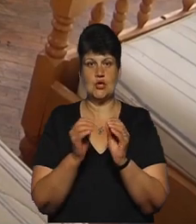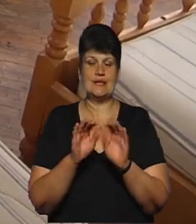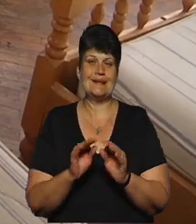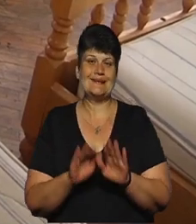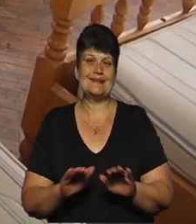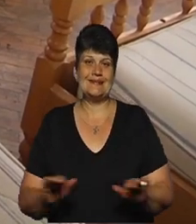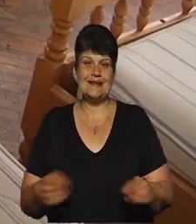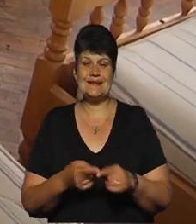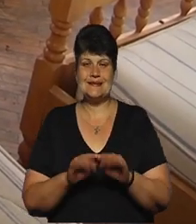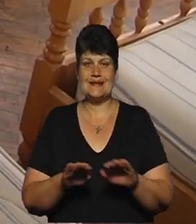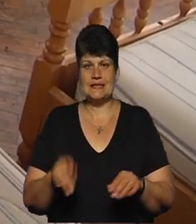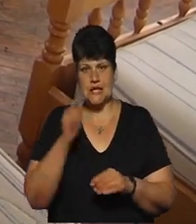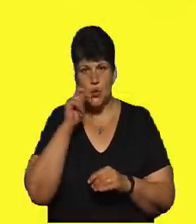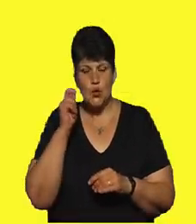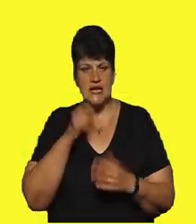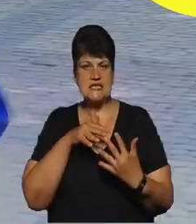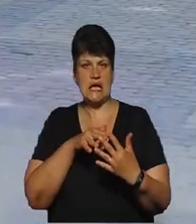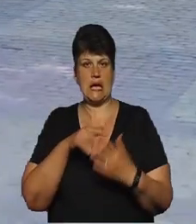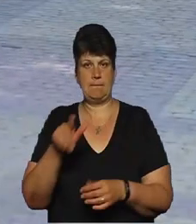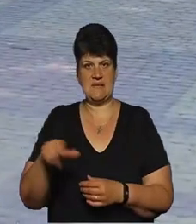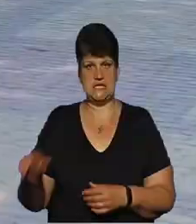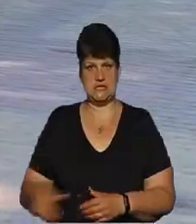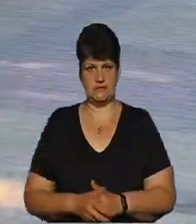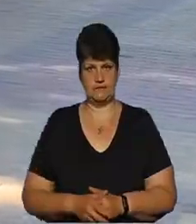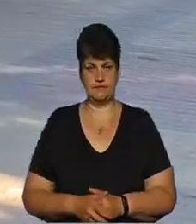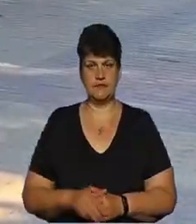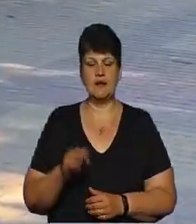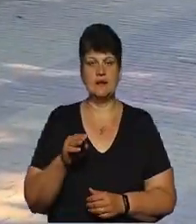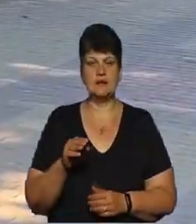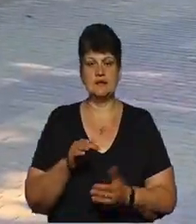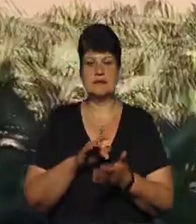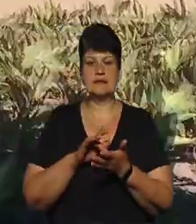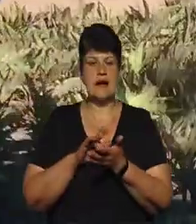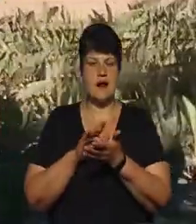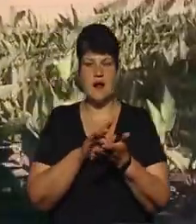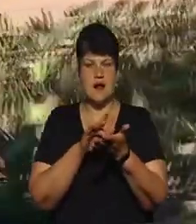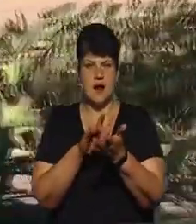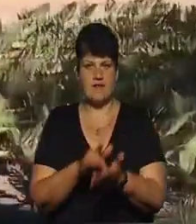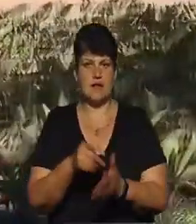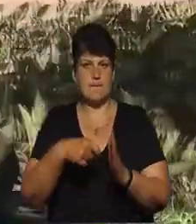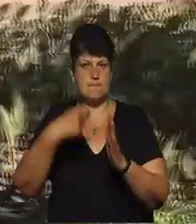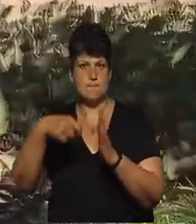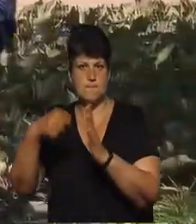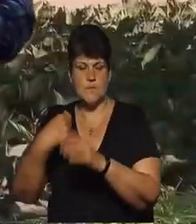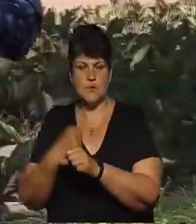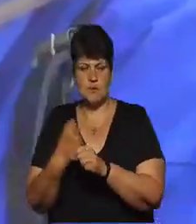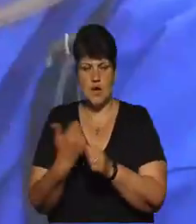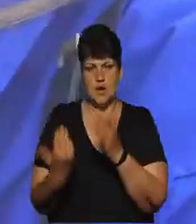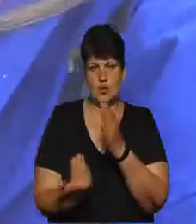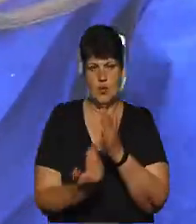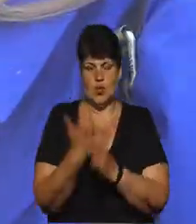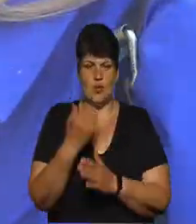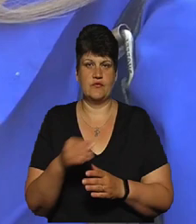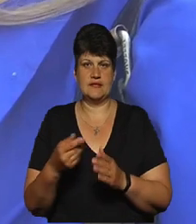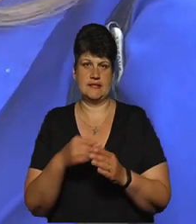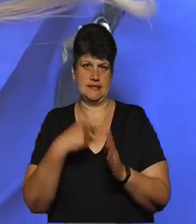діти українських бійців. Тревел-блогери Макс Узвели і Оля Манько знімають нову серію для свого ютуб-каналу про Тернопіль.